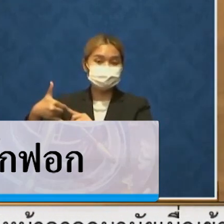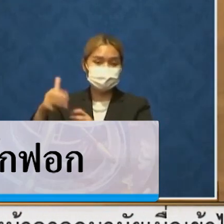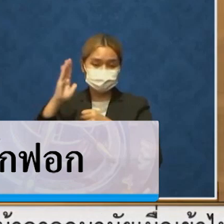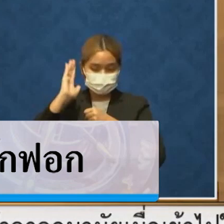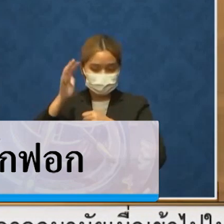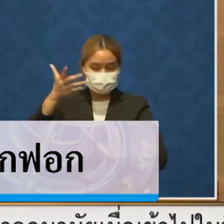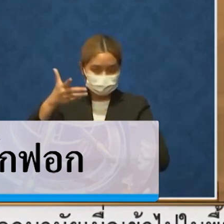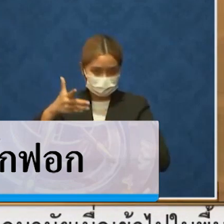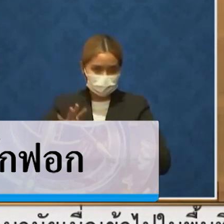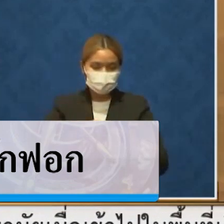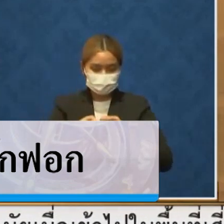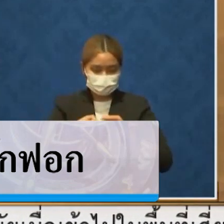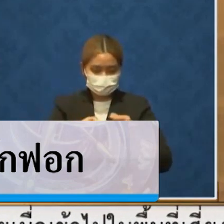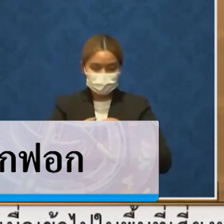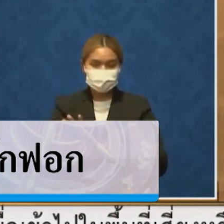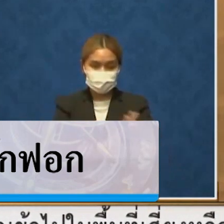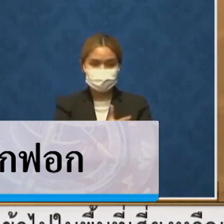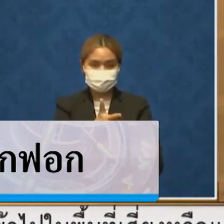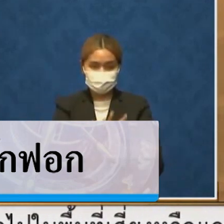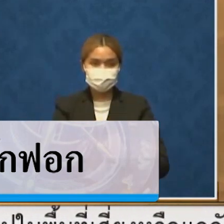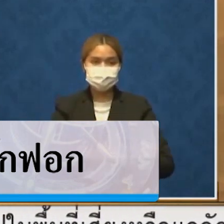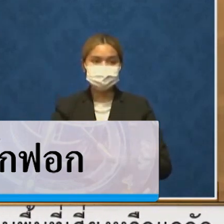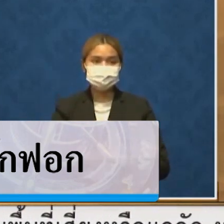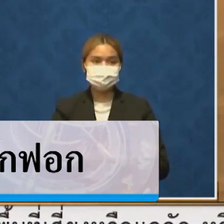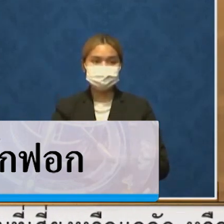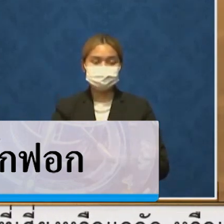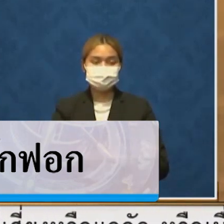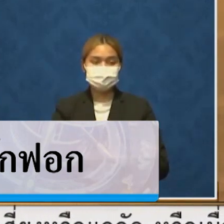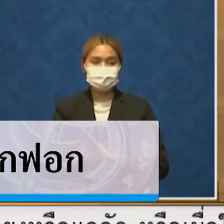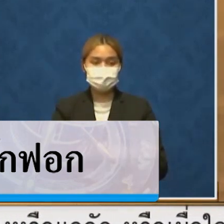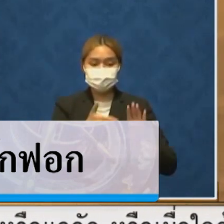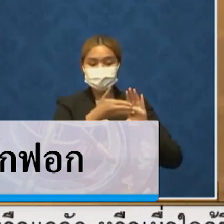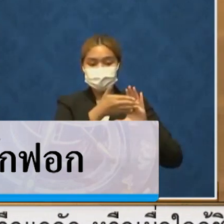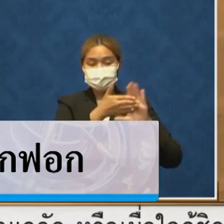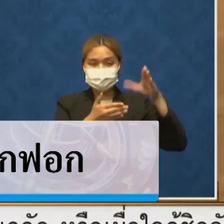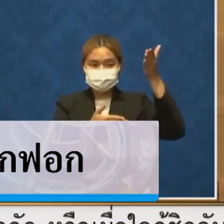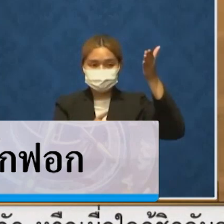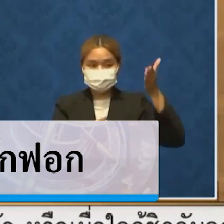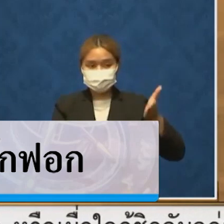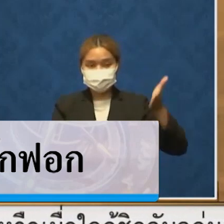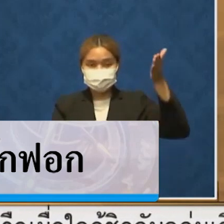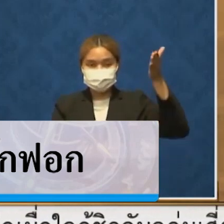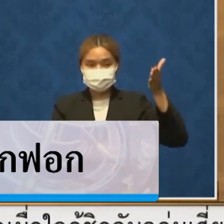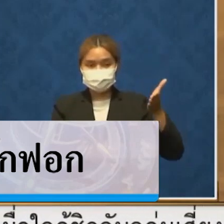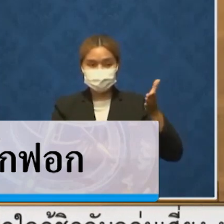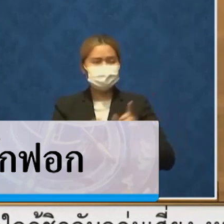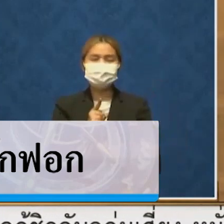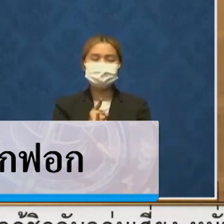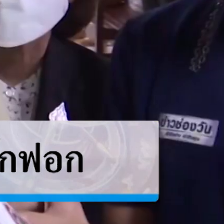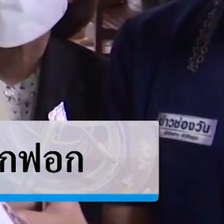อันนี้เรารอดูการตัดสินใจของบิ๊กตู่นะครับอีกเก้าอี้นึงที่ร้อนก็คือคุณจุติไกรฤกษ์รัฐมนตรีพัฒนาสังคมจากพรรคประชา